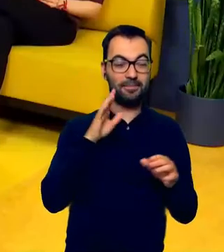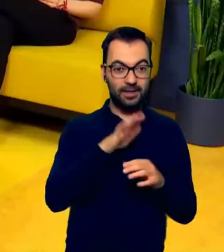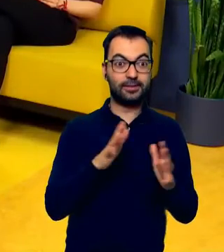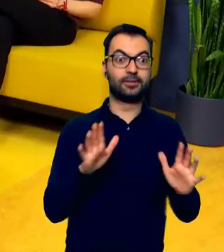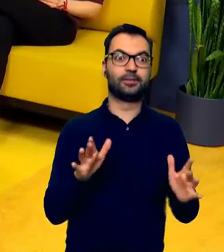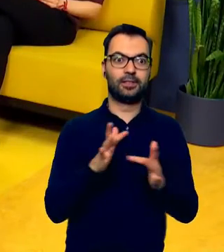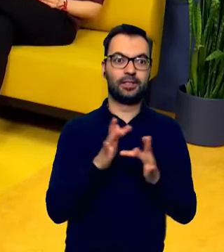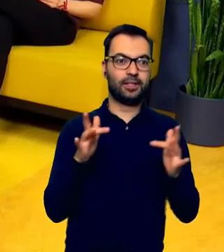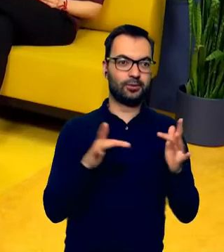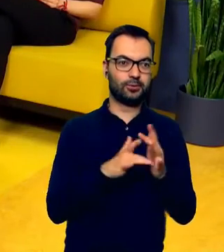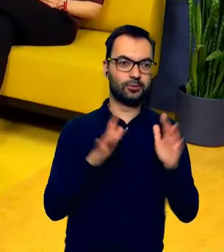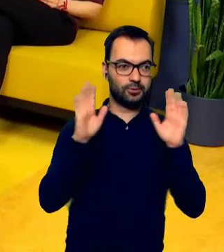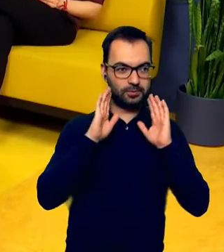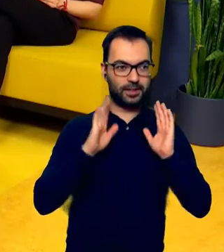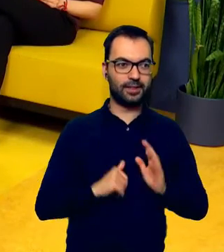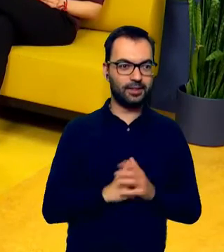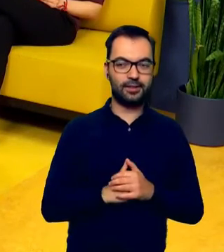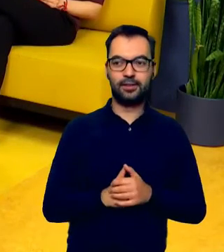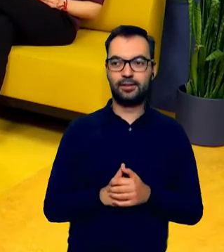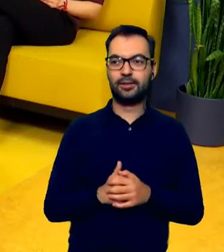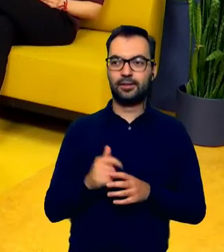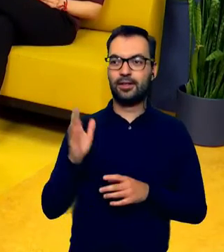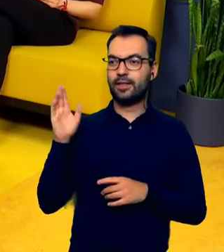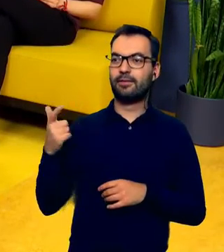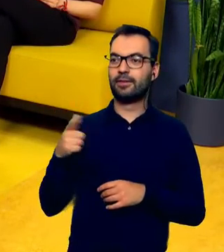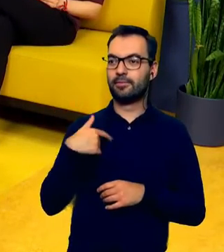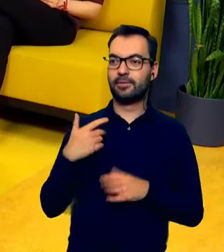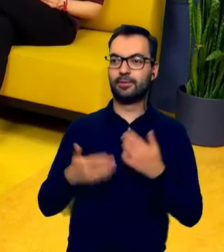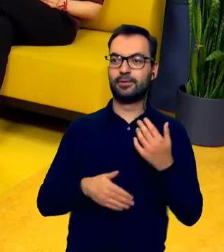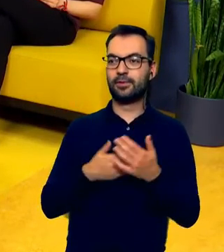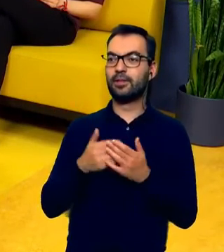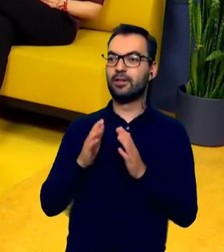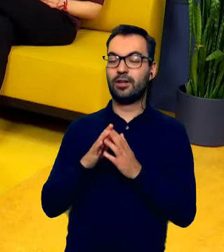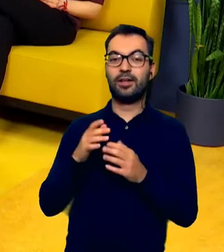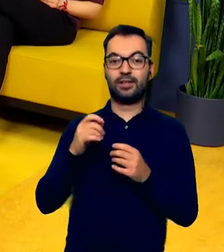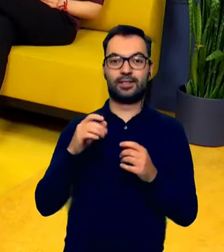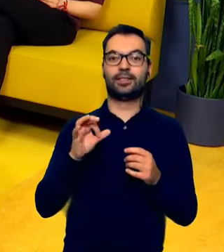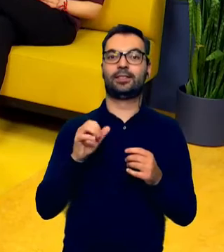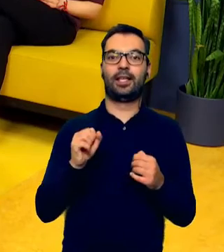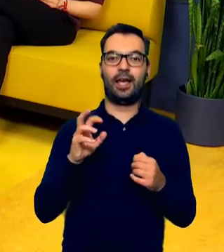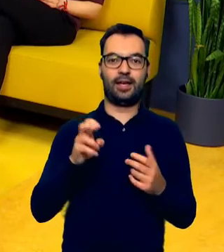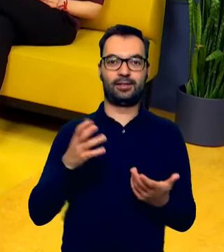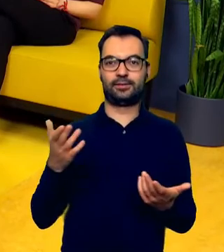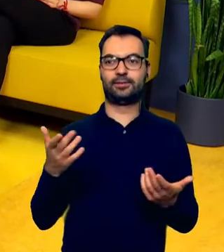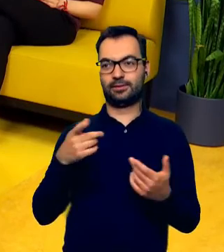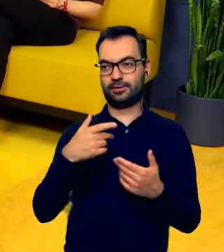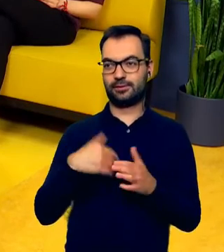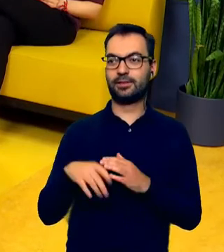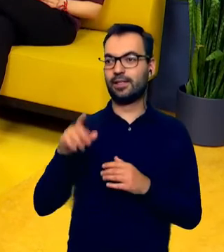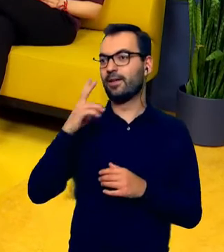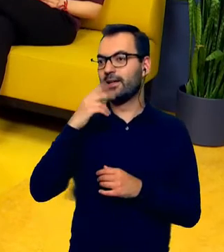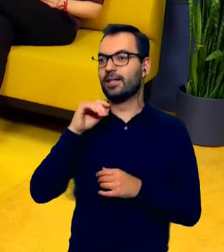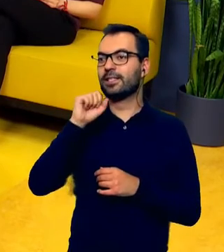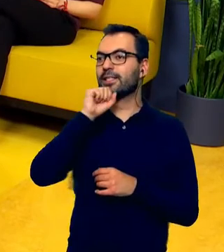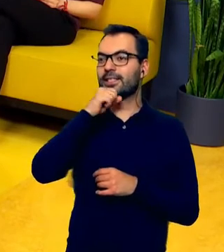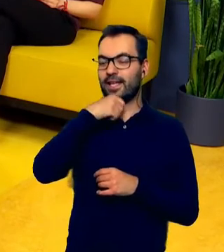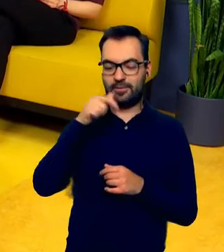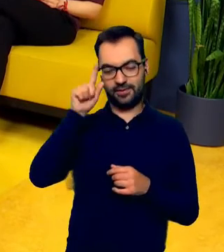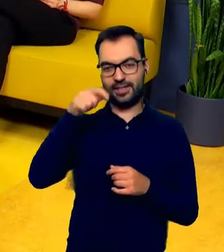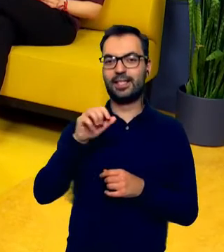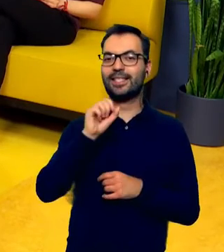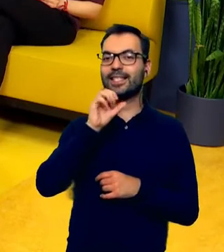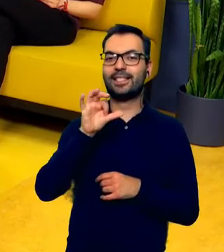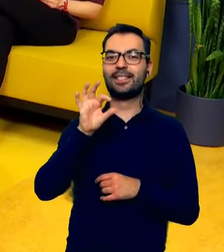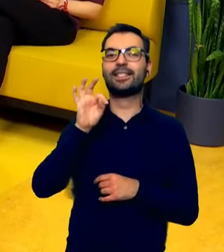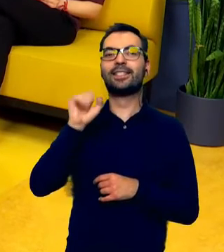lat i kurczę, o rany. Tak. I byśmy nawet sugerowały w naszej książce. I ty się pokazujesz, Saro. I ty się pokazujesz. Stara Jessica Parker, tak. Od